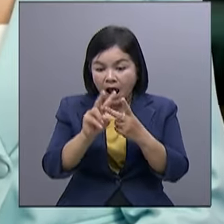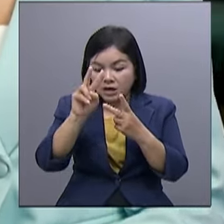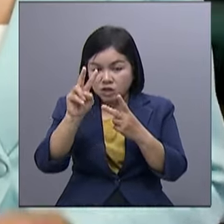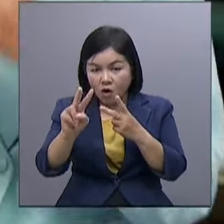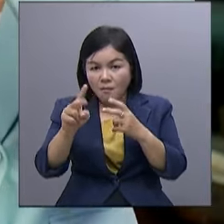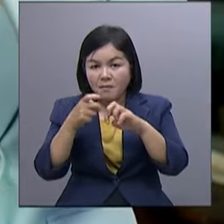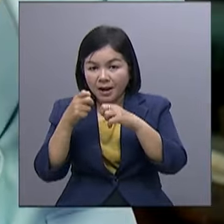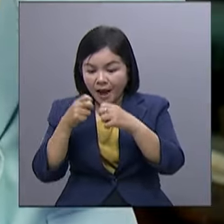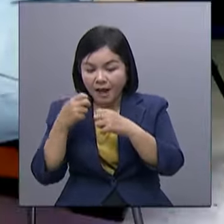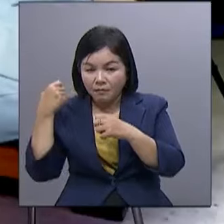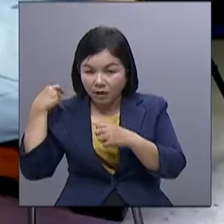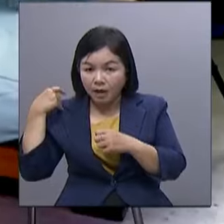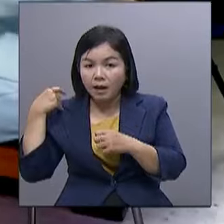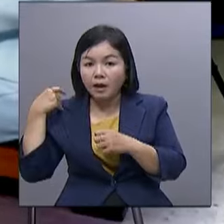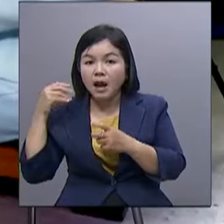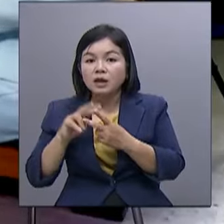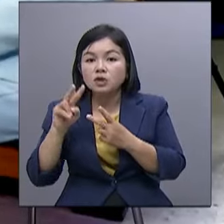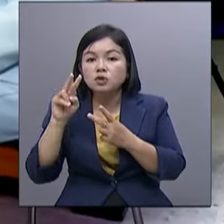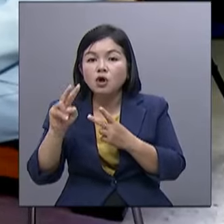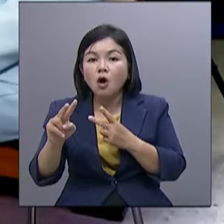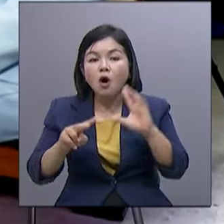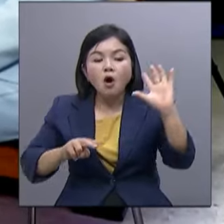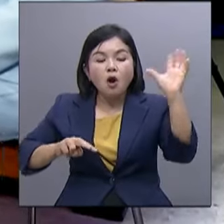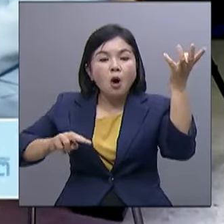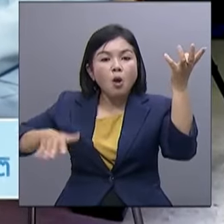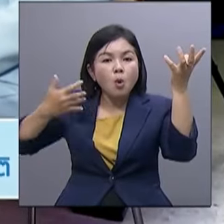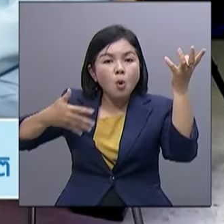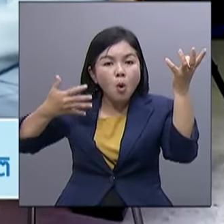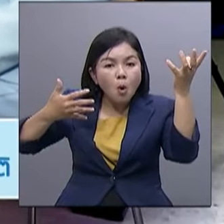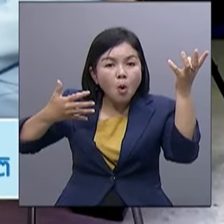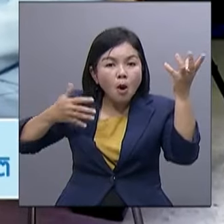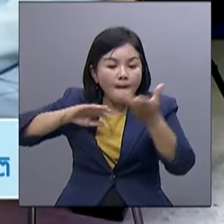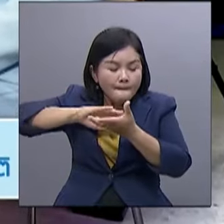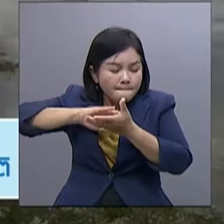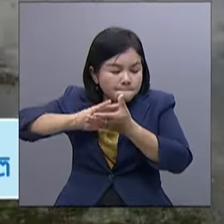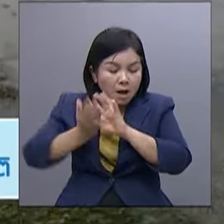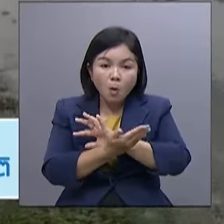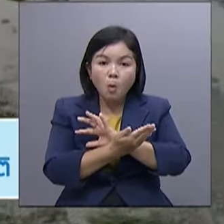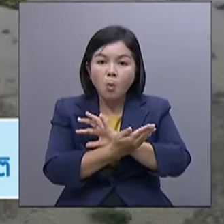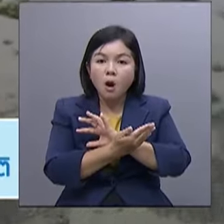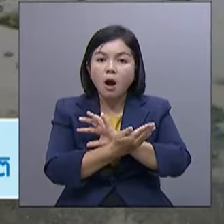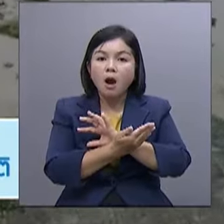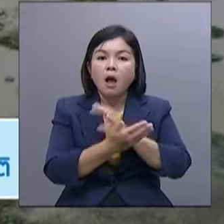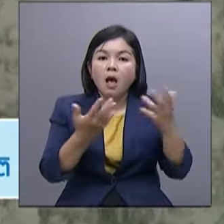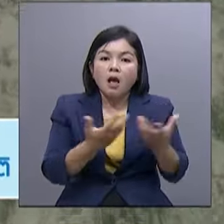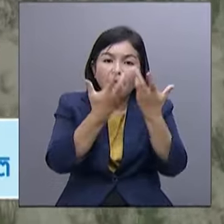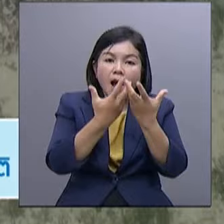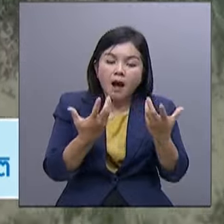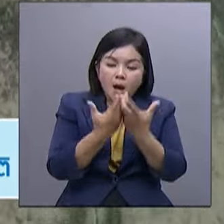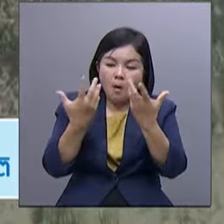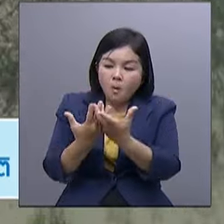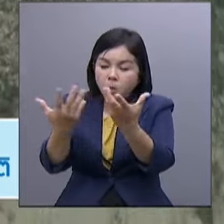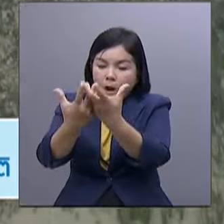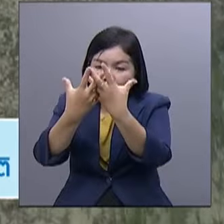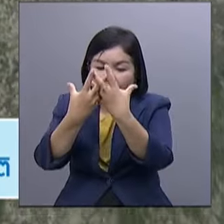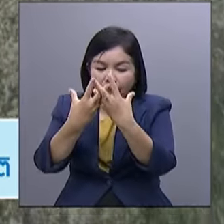มาทับซ้อนกันนะครับก็คือเรื่องของโรคร้อนแล้วก็เกิดความเปลี่ยนแปลงอย่างรวดเร็วนะครับหญ้าเริ่มลดจำนวนลงเ่อ